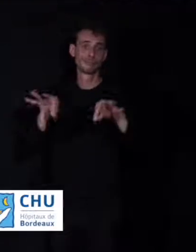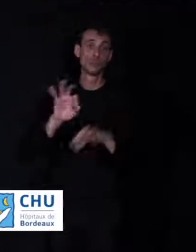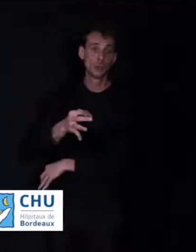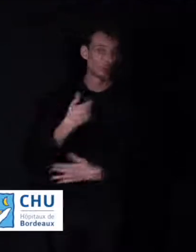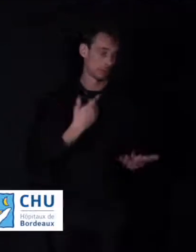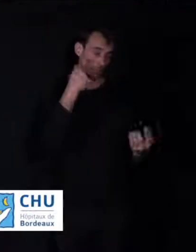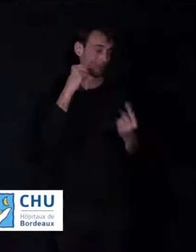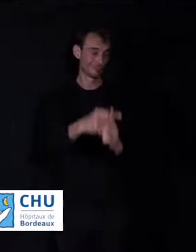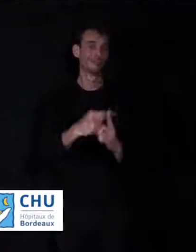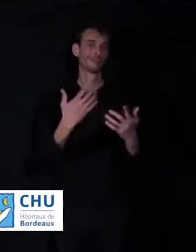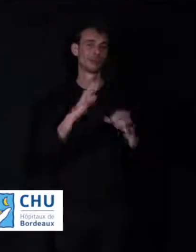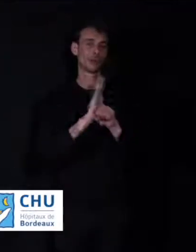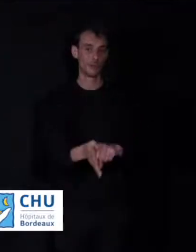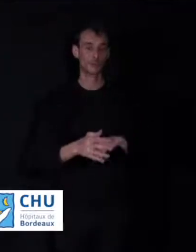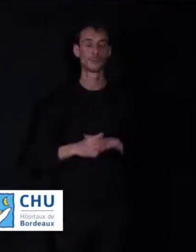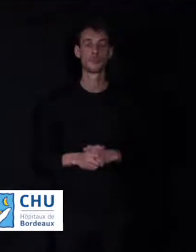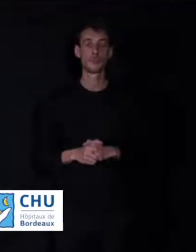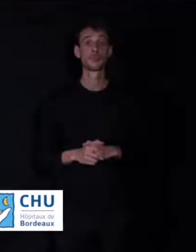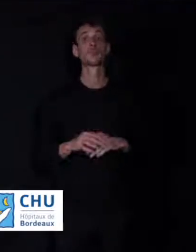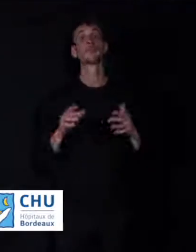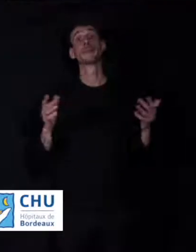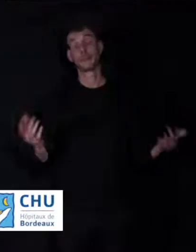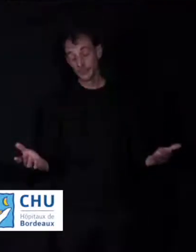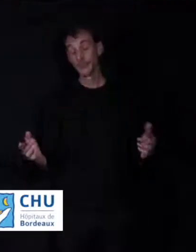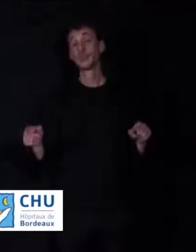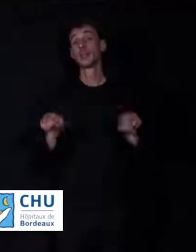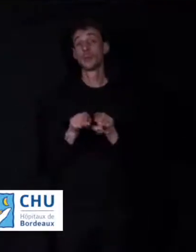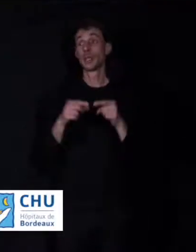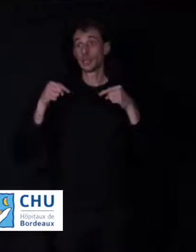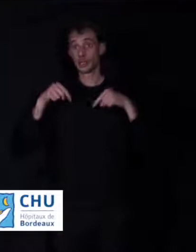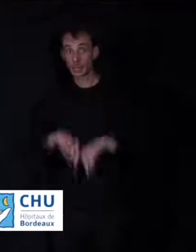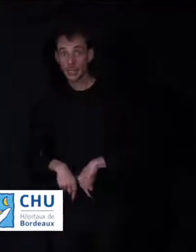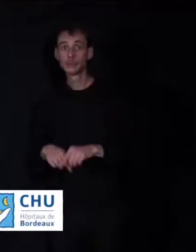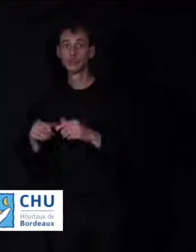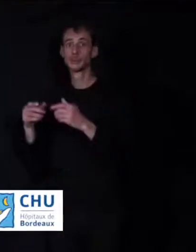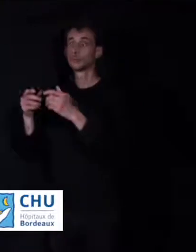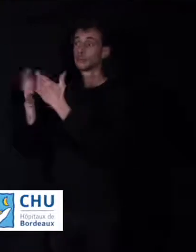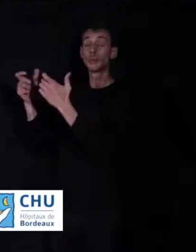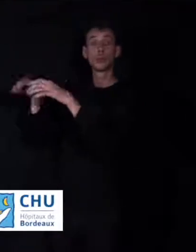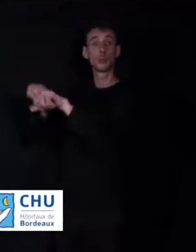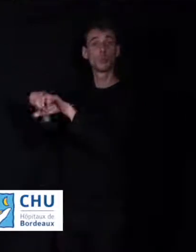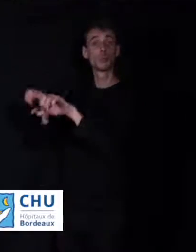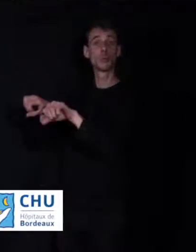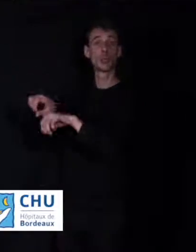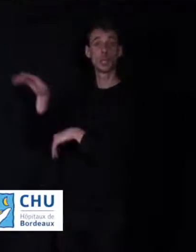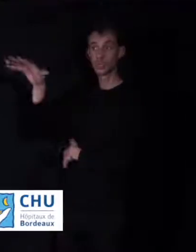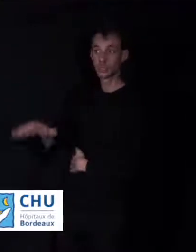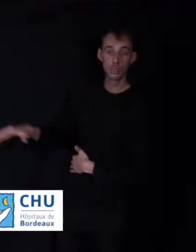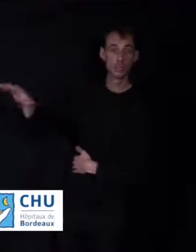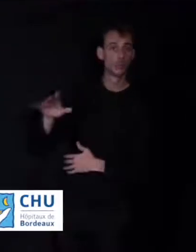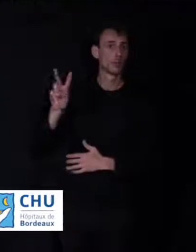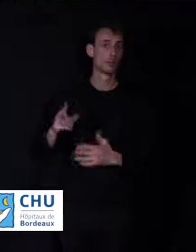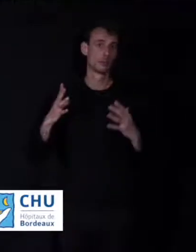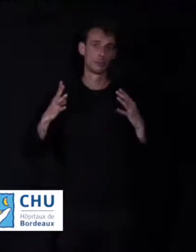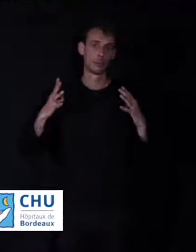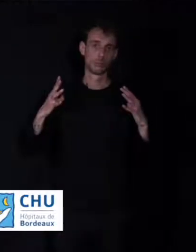anticipation des États et des ateliers de production avec, il faut quand même le signaler, la mobilisation de volontaires pour